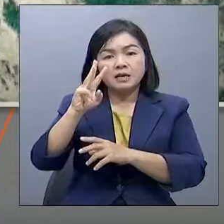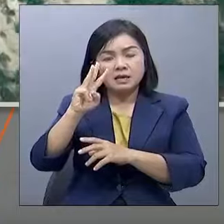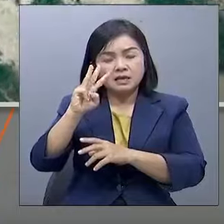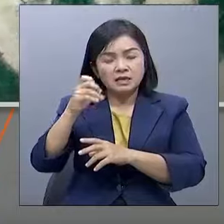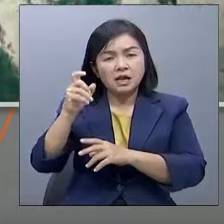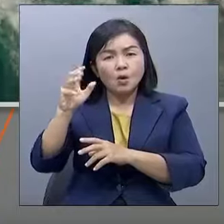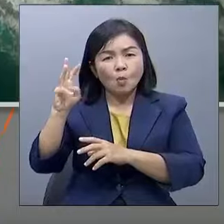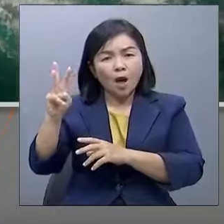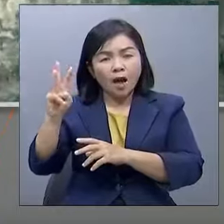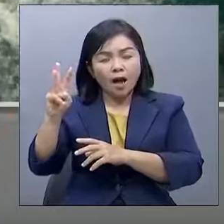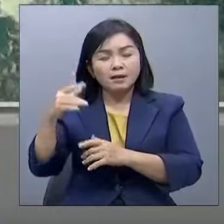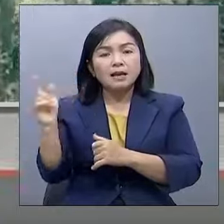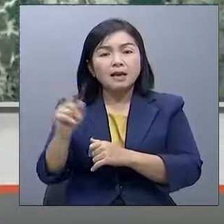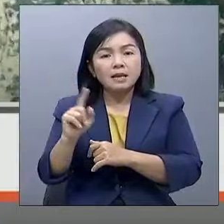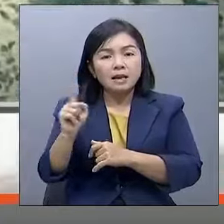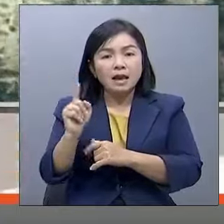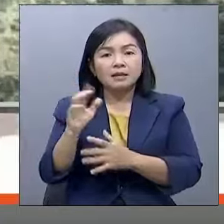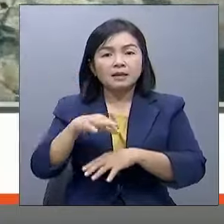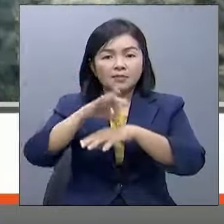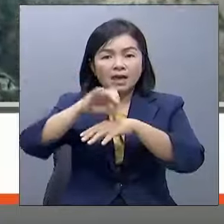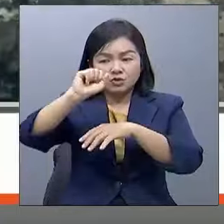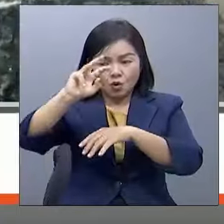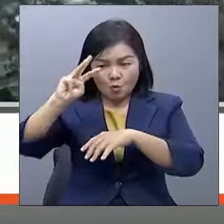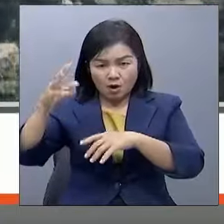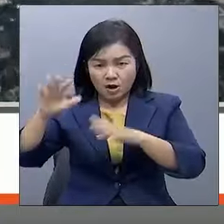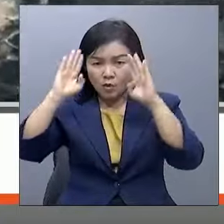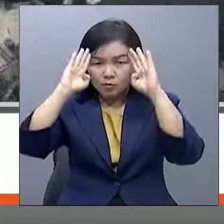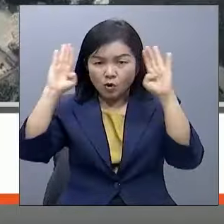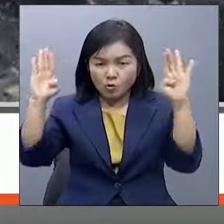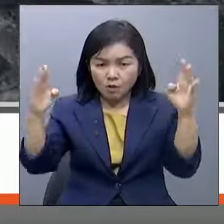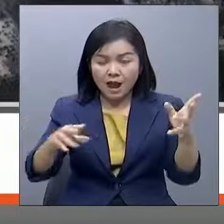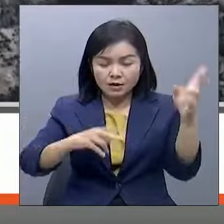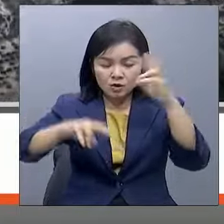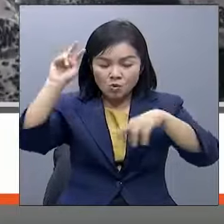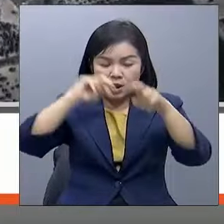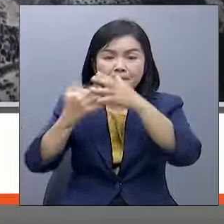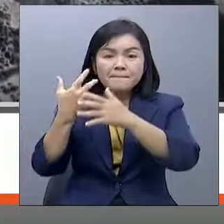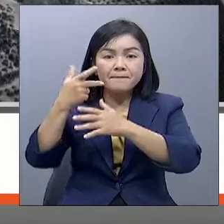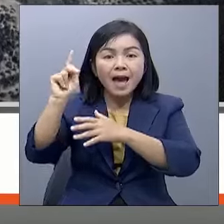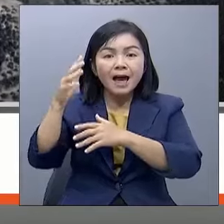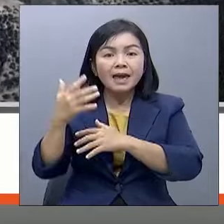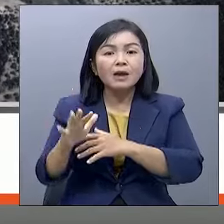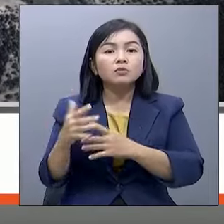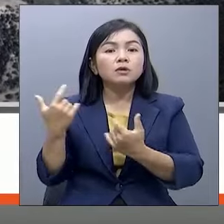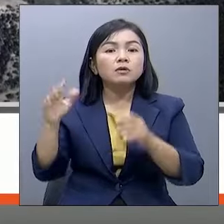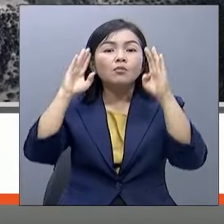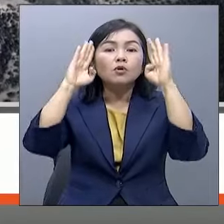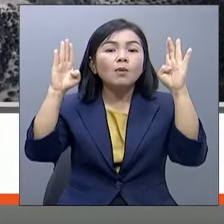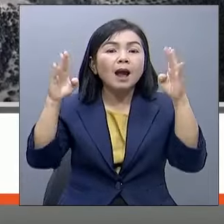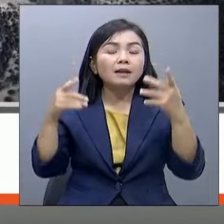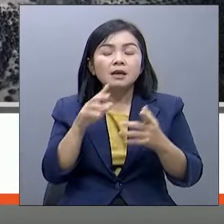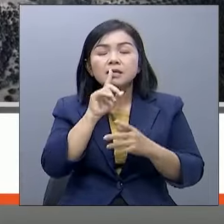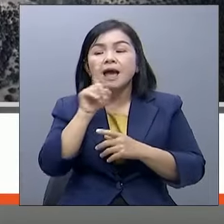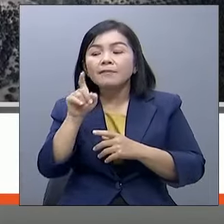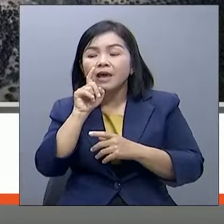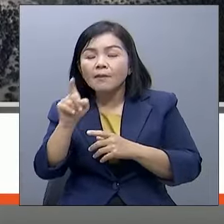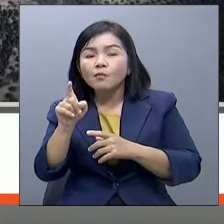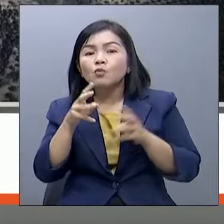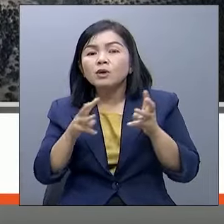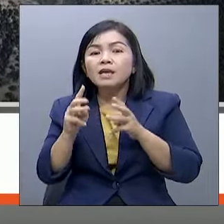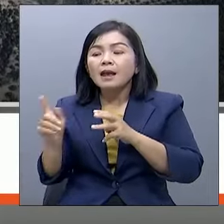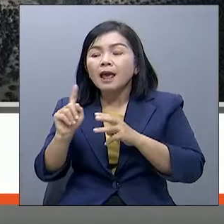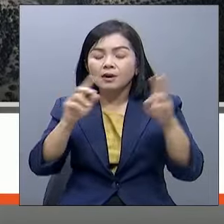จจุบันท่านเป็นสมาชิกวุฒิสภาแล้วก็นั่งเป็นประธานกรรมาธิการสิ่งแวดล้อมด้วยชี้ว่าในกรณีตรวจสอบไม่ยากค่ะเทียบ